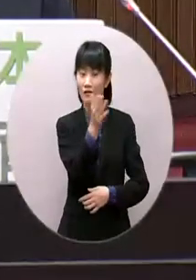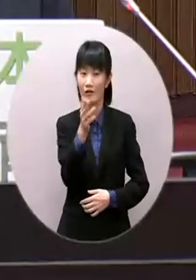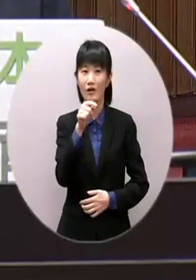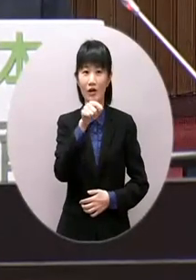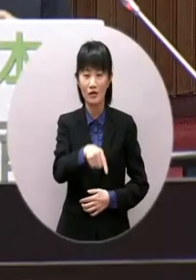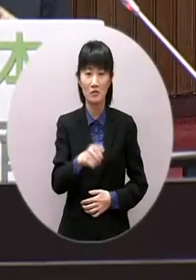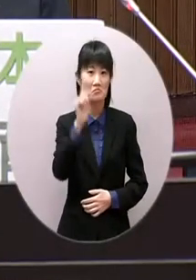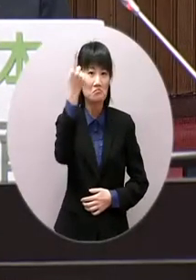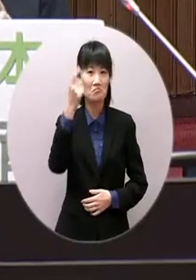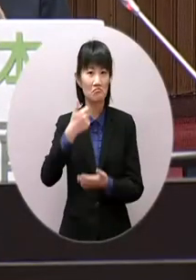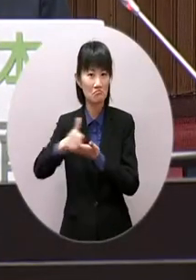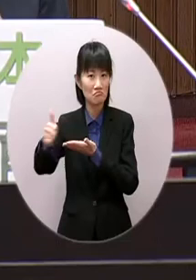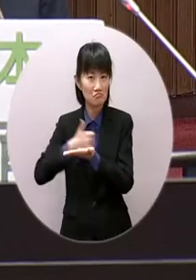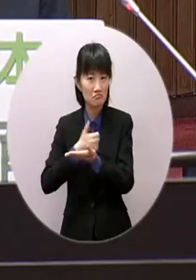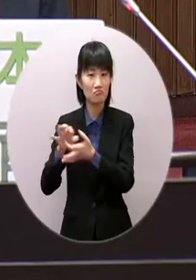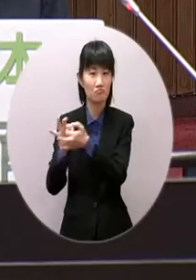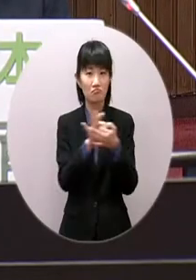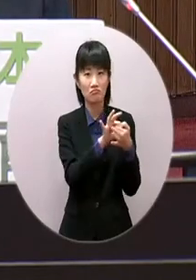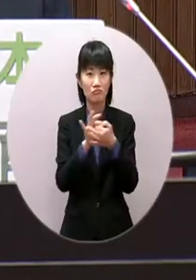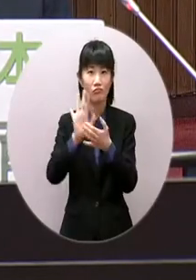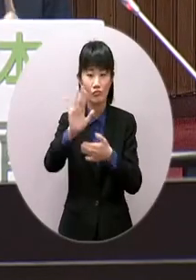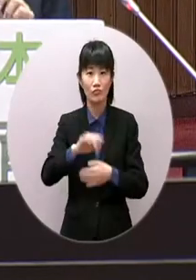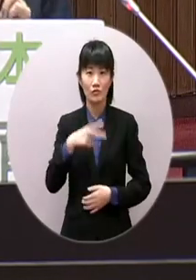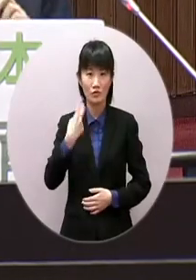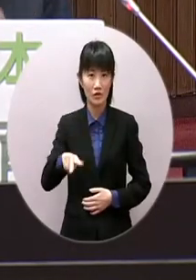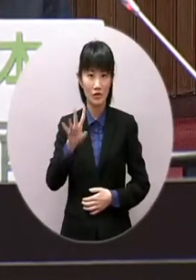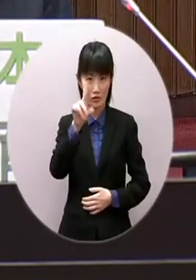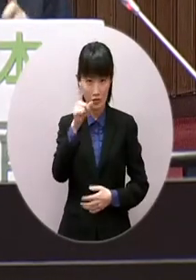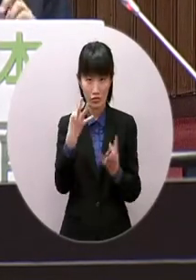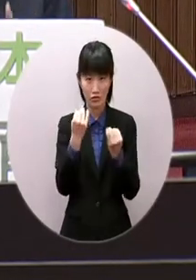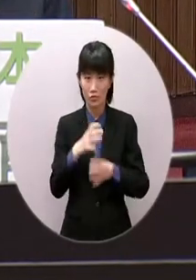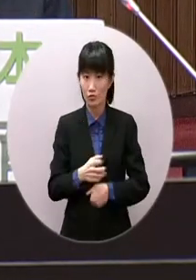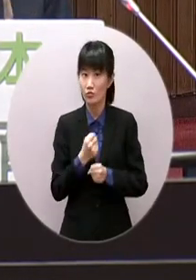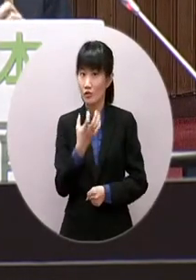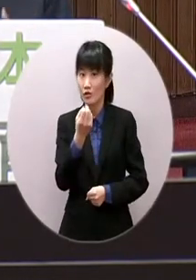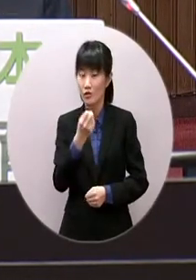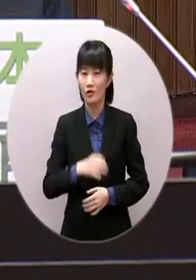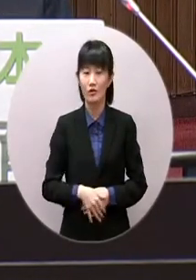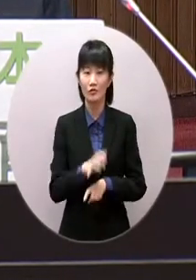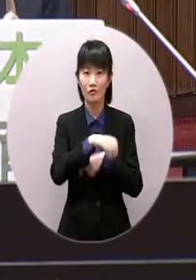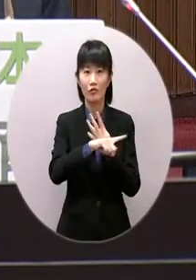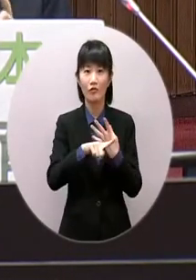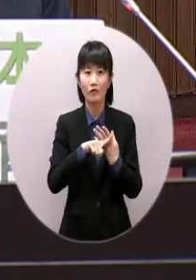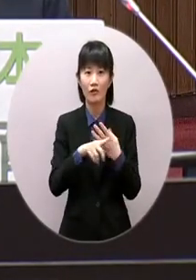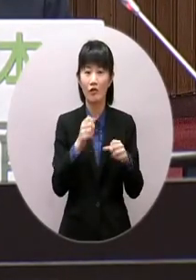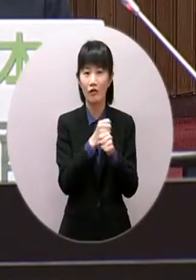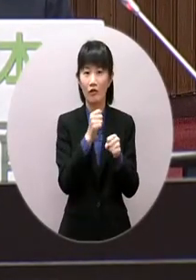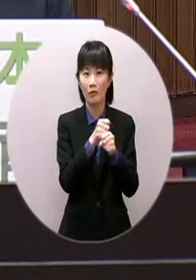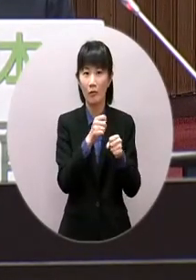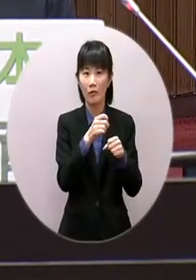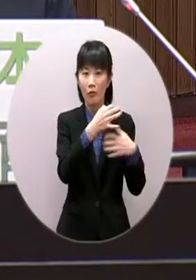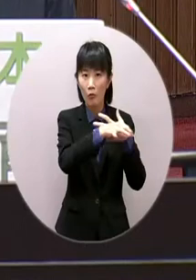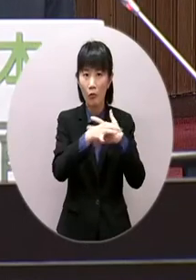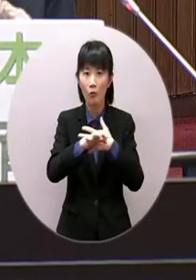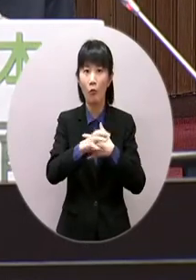有关。可是我们往往忽略了一个数据，就是农业创造的就业人口很高，